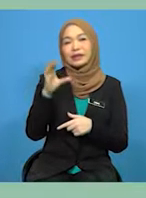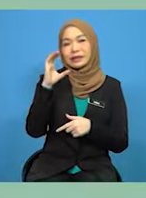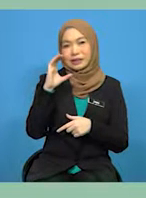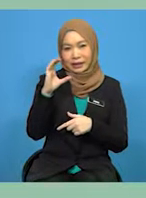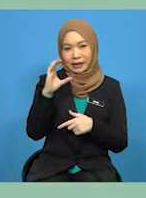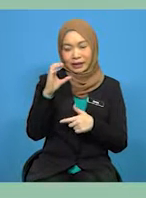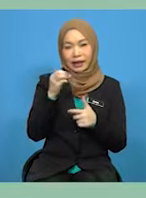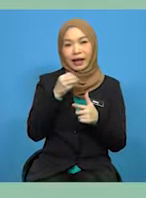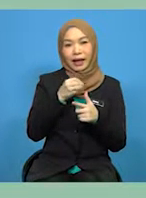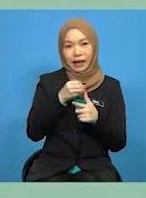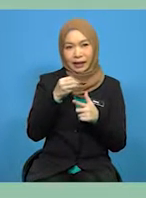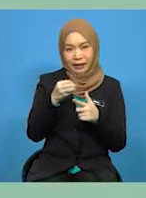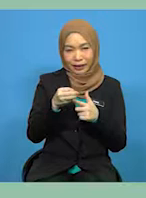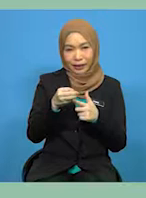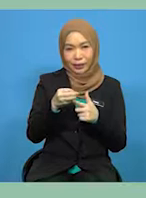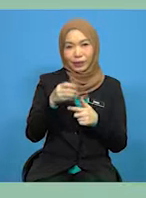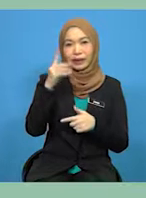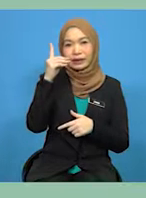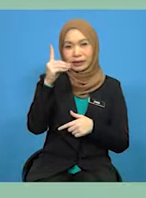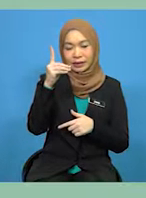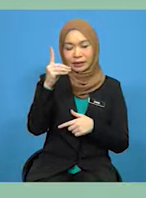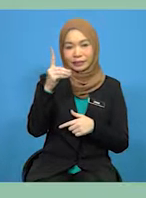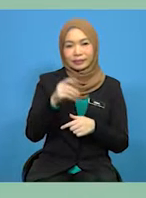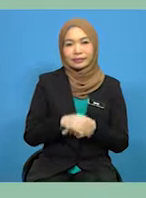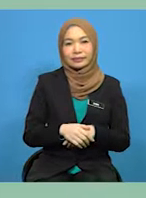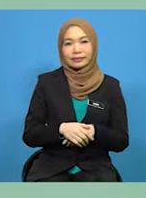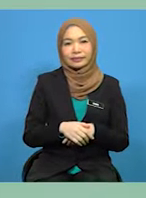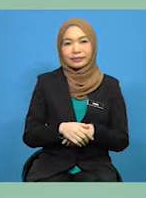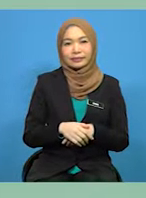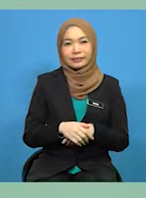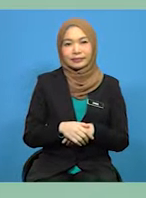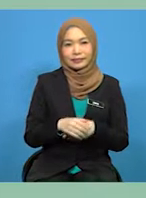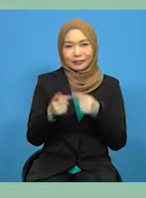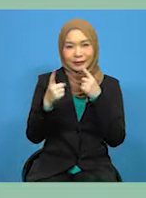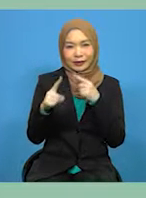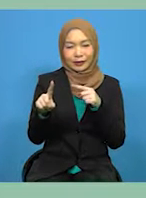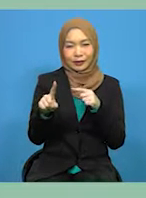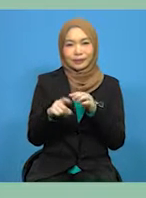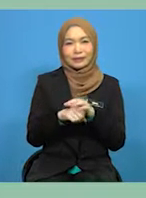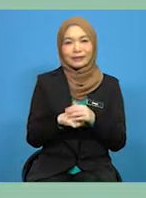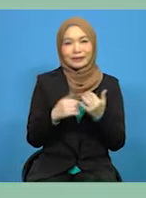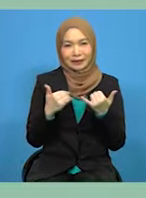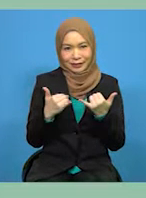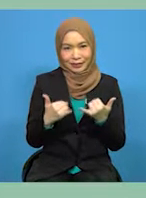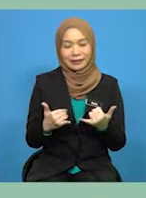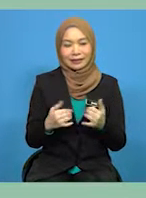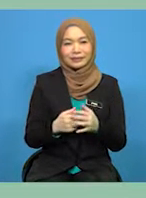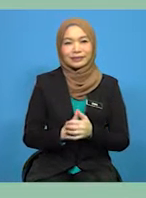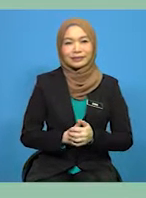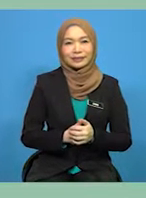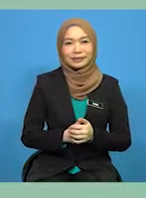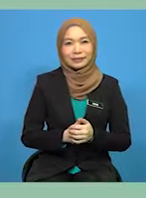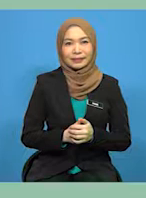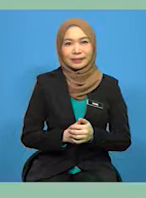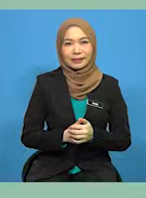nilai. C. Pengiraan jumlah penduduk. D.